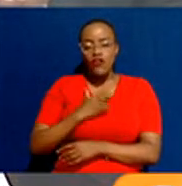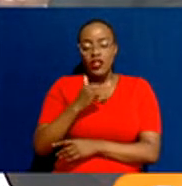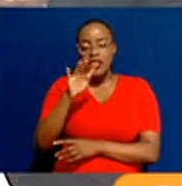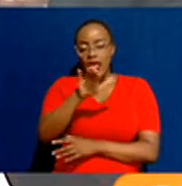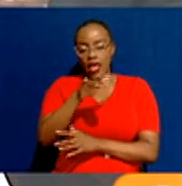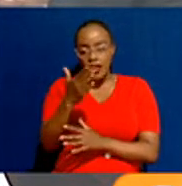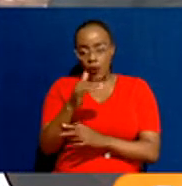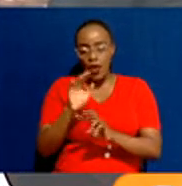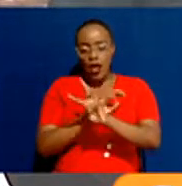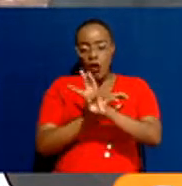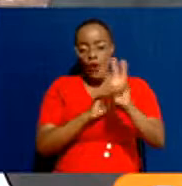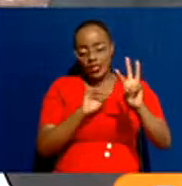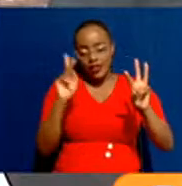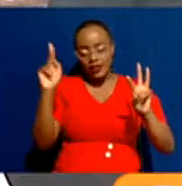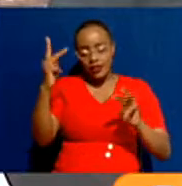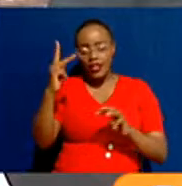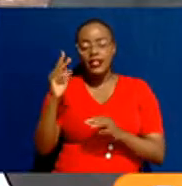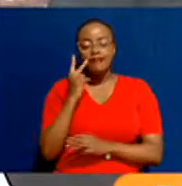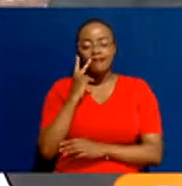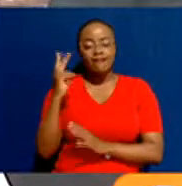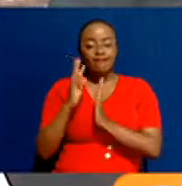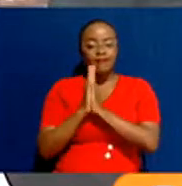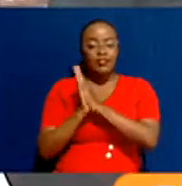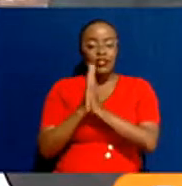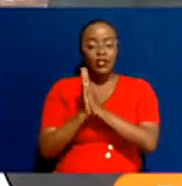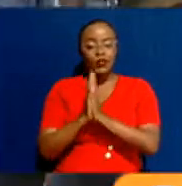la Mashariki. Chemutegwen na maelezo zaidi.